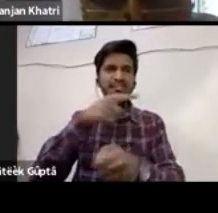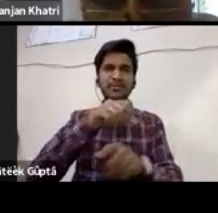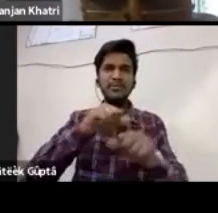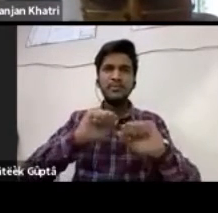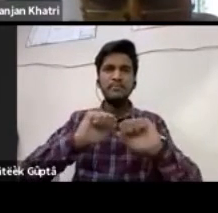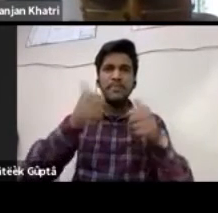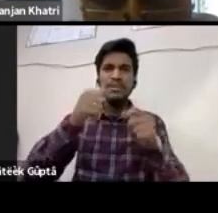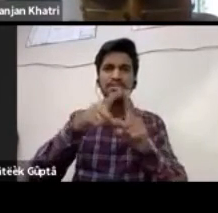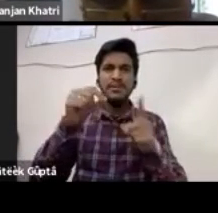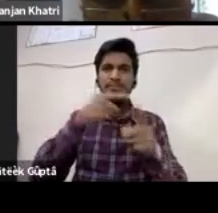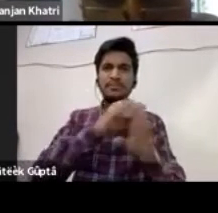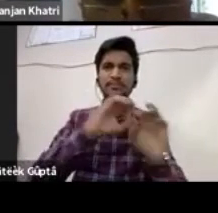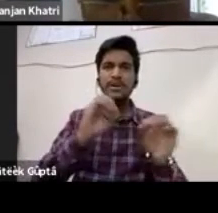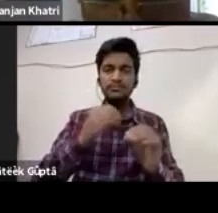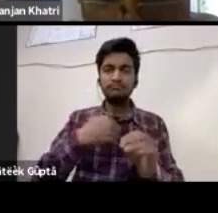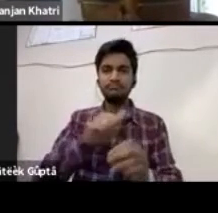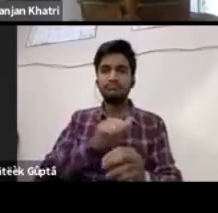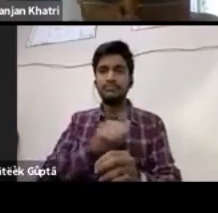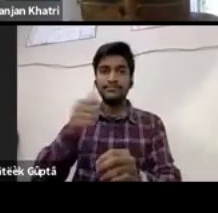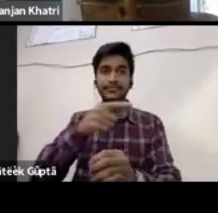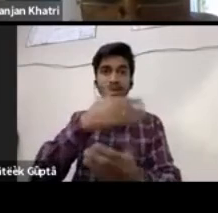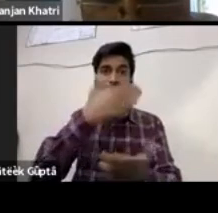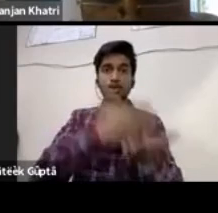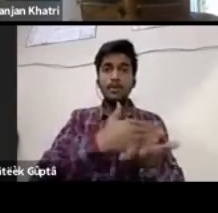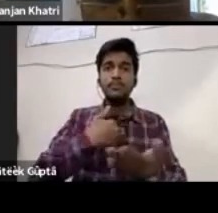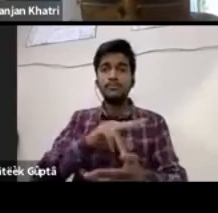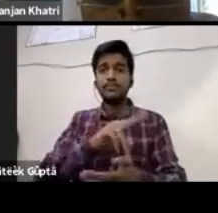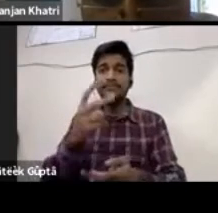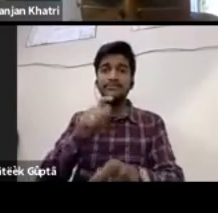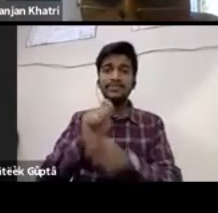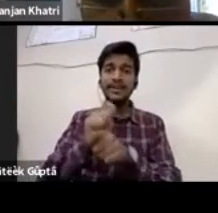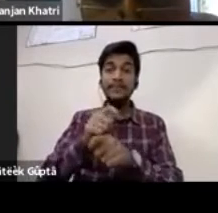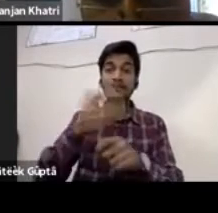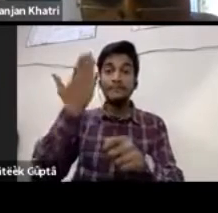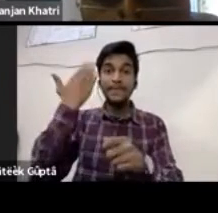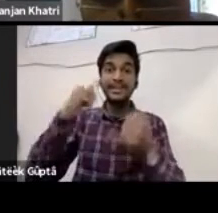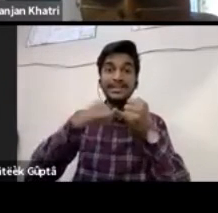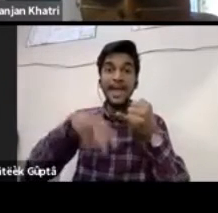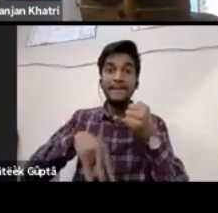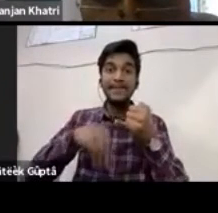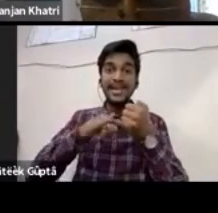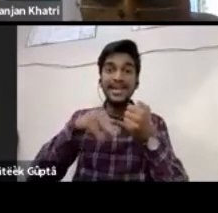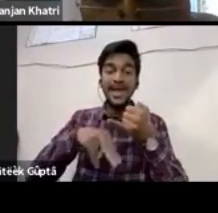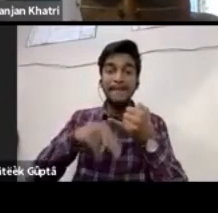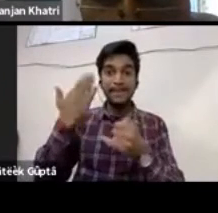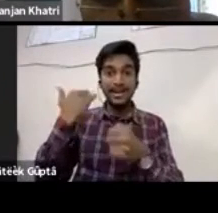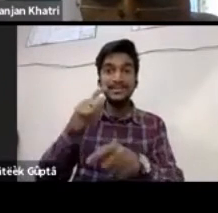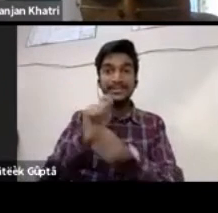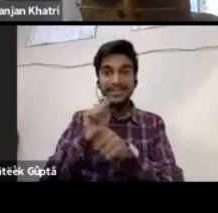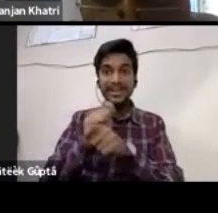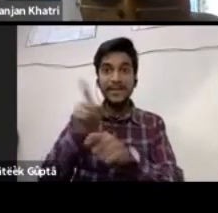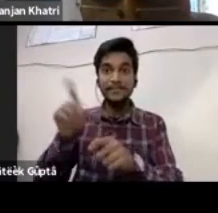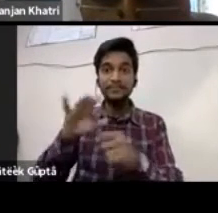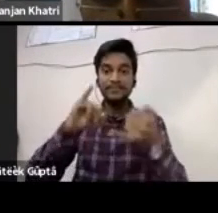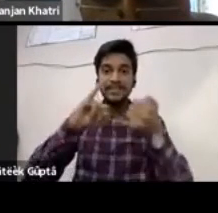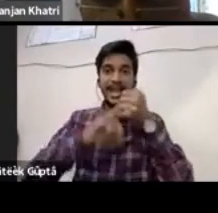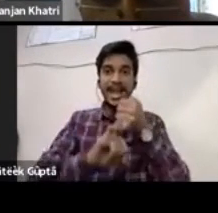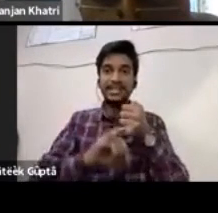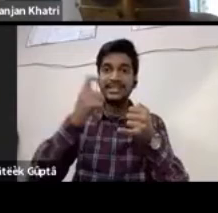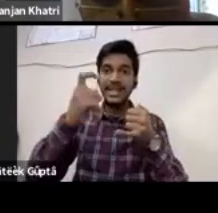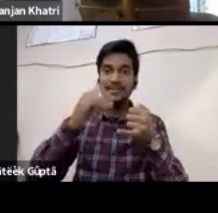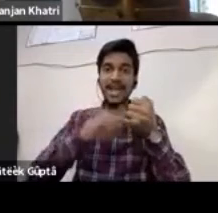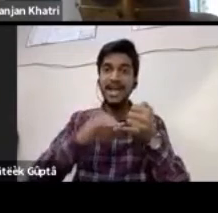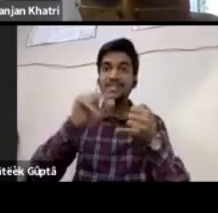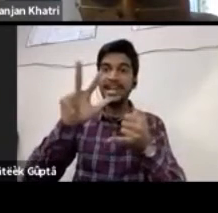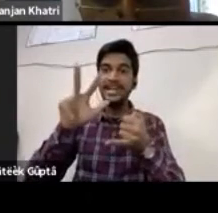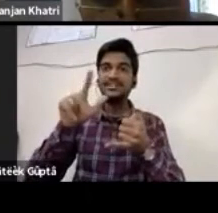काम कर पाता था आपने उसको भी रोक दिया. सैमसंग बनाता था, सैमसंग ने S7 बनाया, S8 बनाया, उन्होंने सोचा